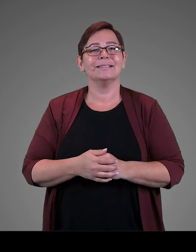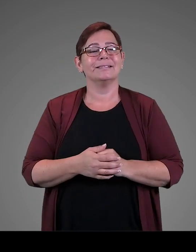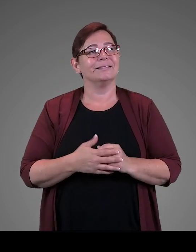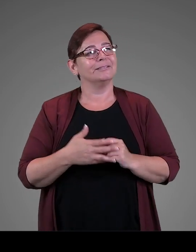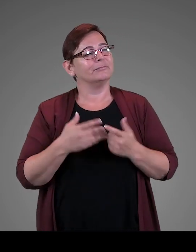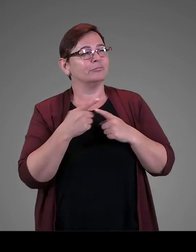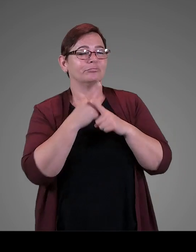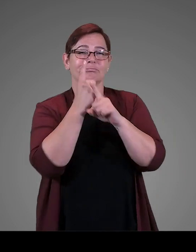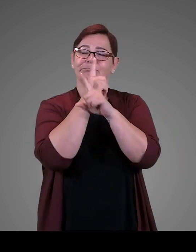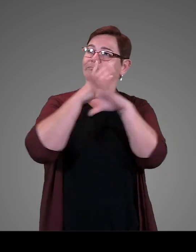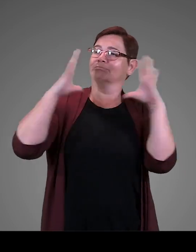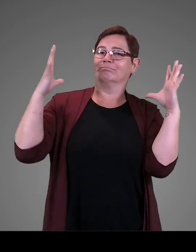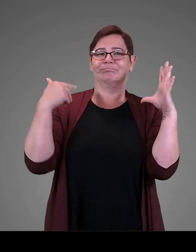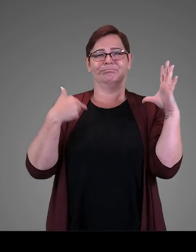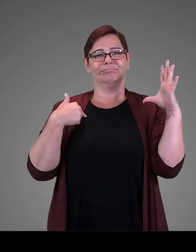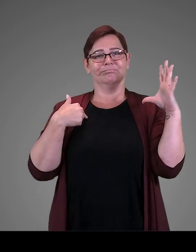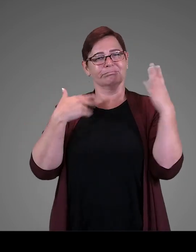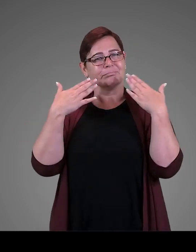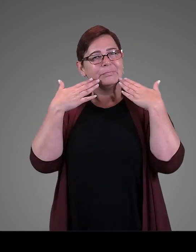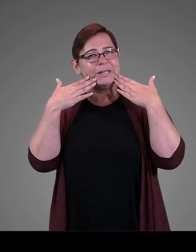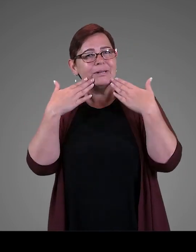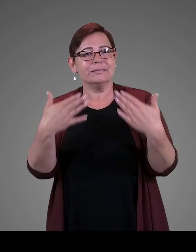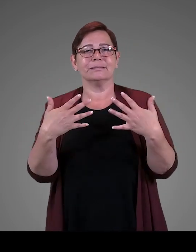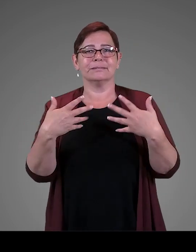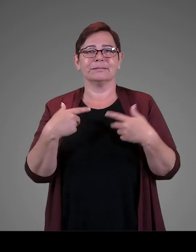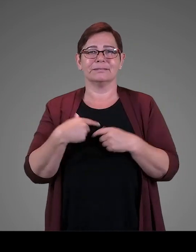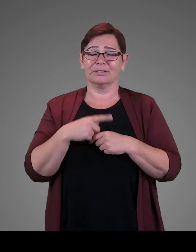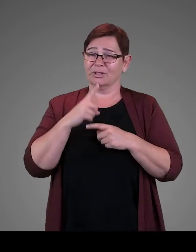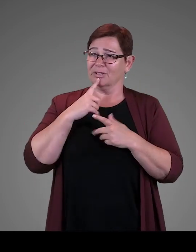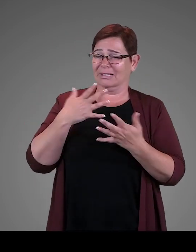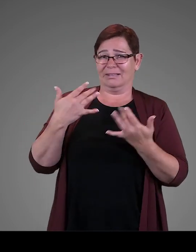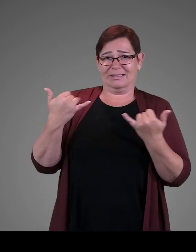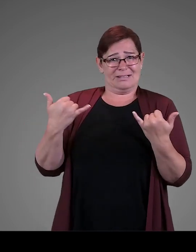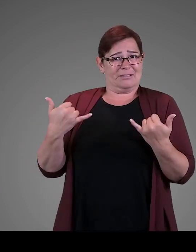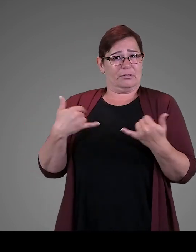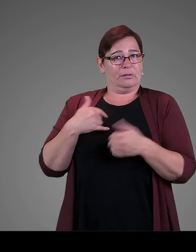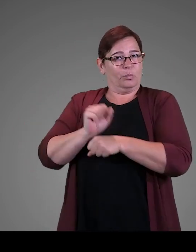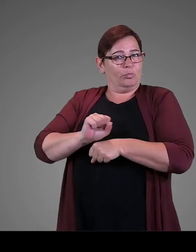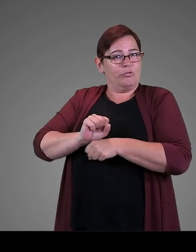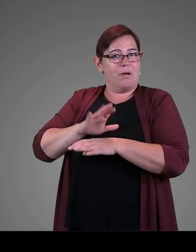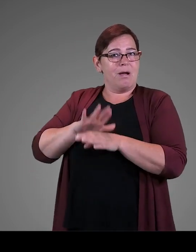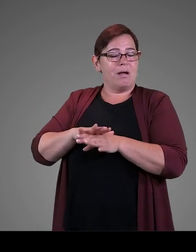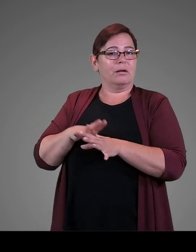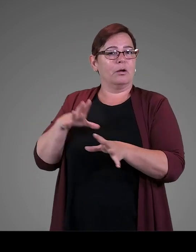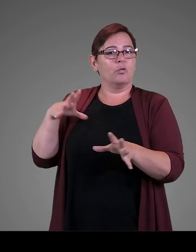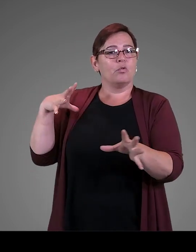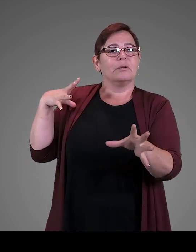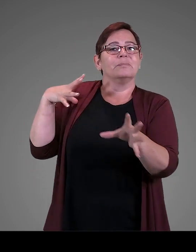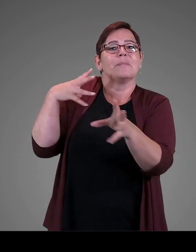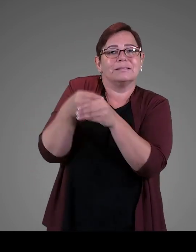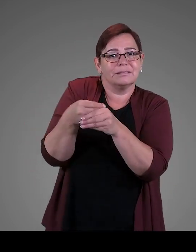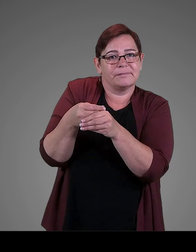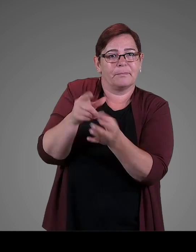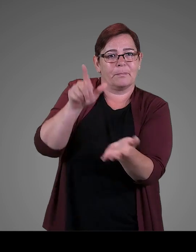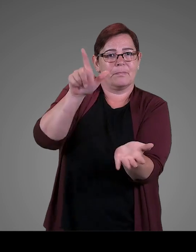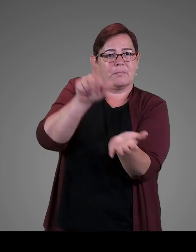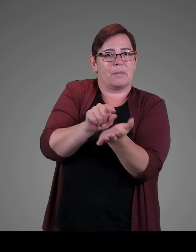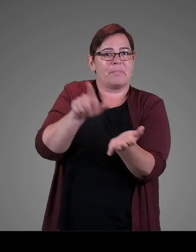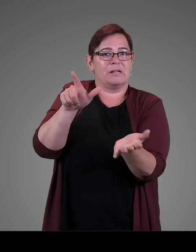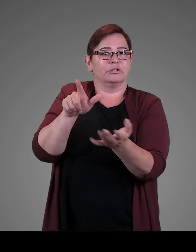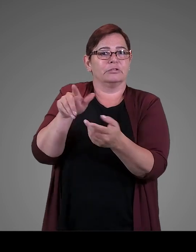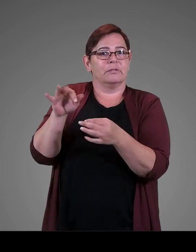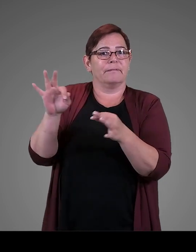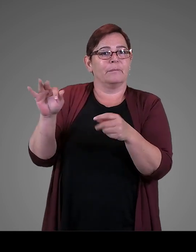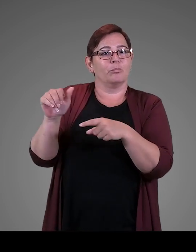notre feu intérieur, en tout cas, c'est un souhait que ça se concrétise. Et